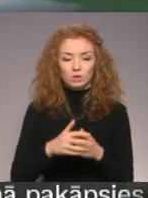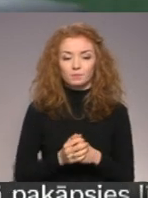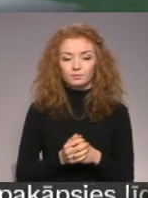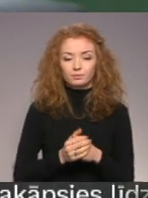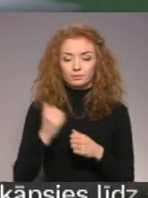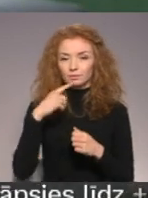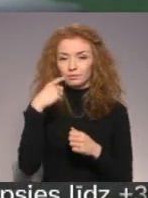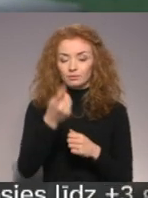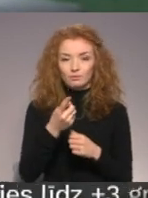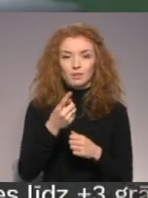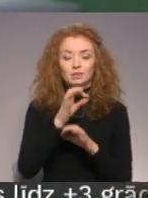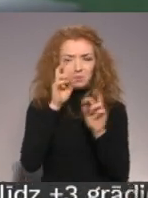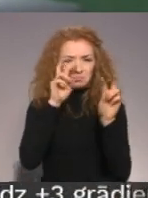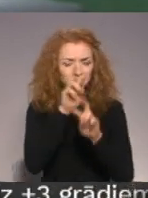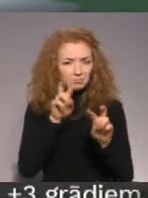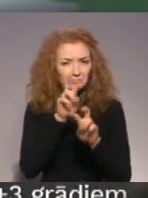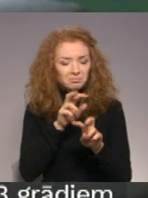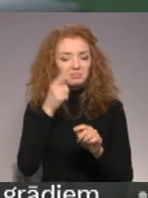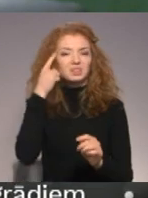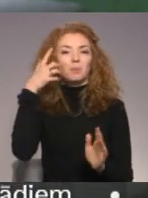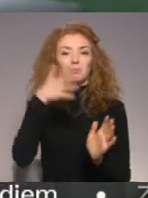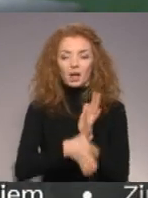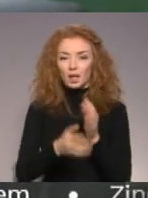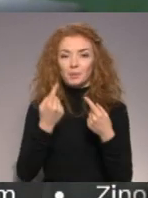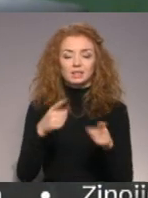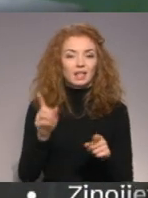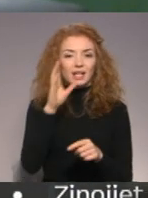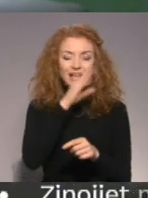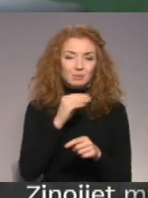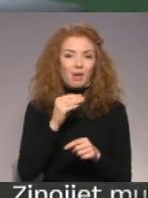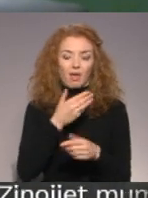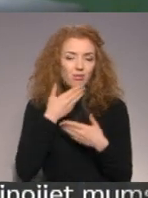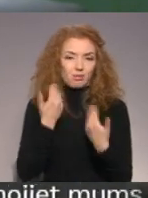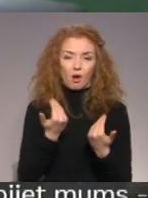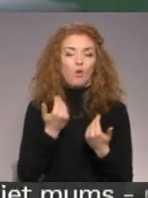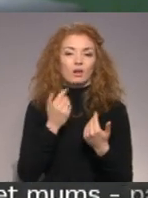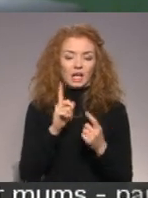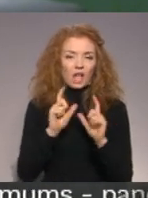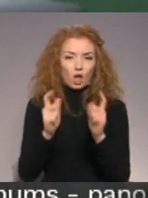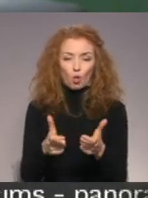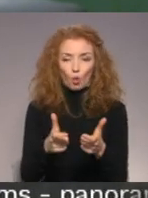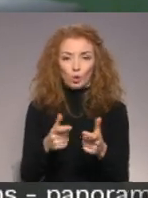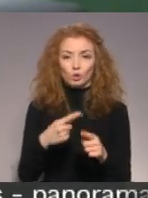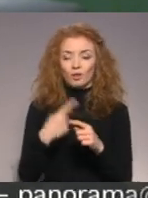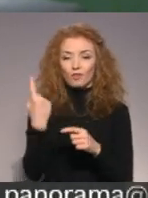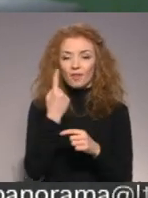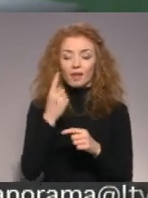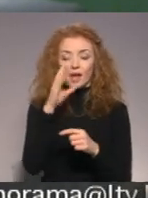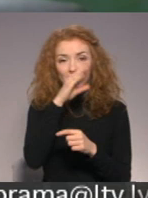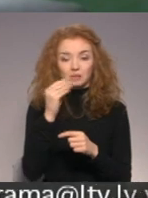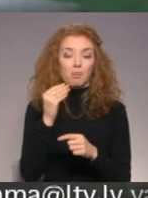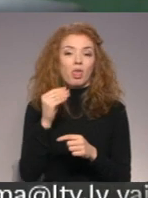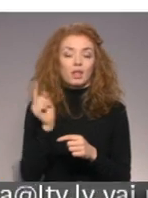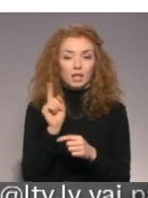Sākot jautājumu pētīt, sapratām, ka laikam cita iespēja, kā ierobežot, nav. Vienīgā iespēja, tas instruments, kas ir